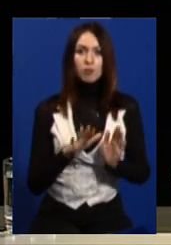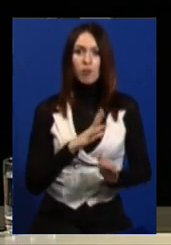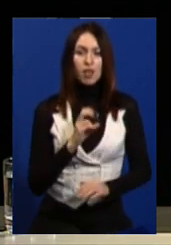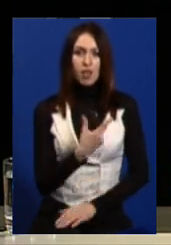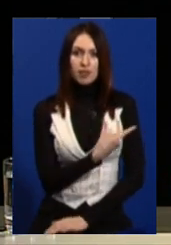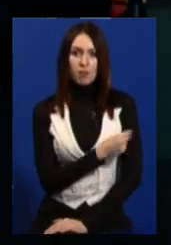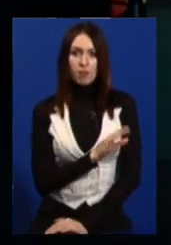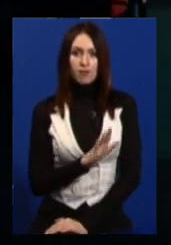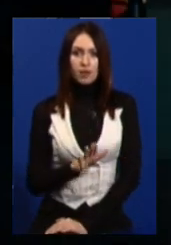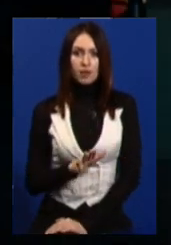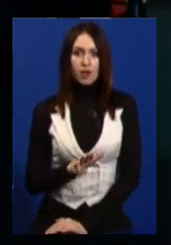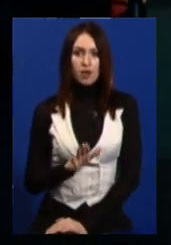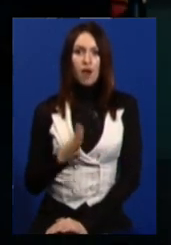привито.